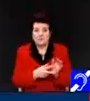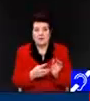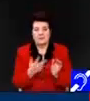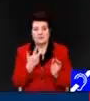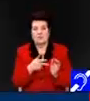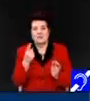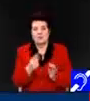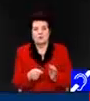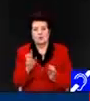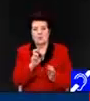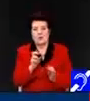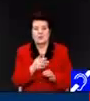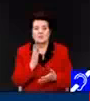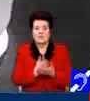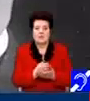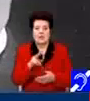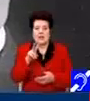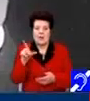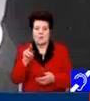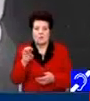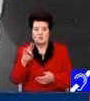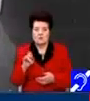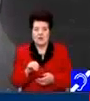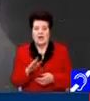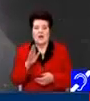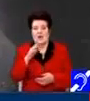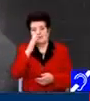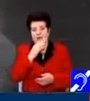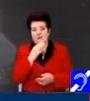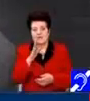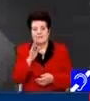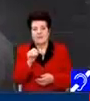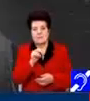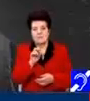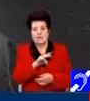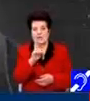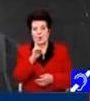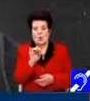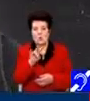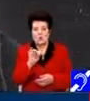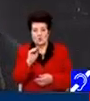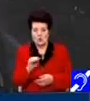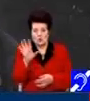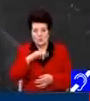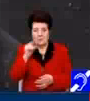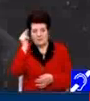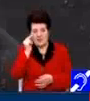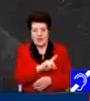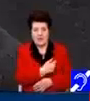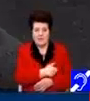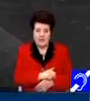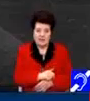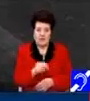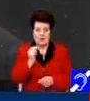1918-1931, Dimitrie Bogos devine prefect la Lăpușna. Fratele său, Vladimir, se înscrie la Facultatea de Medicină din Cluj. După absolvire, lucrează ca medic în județul